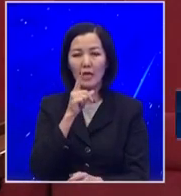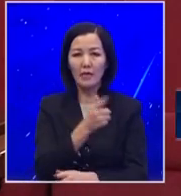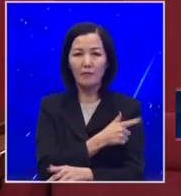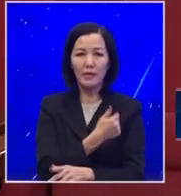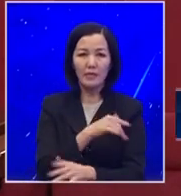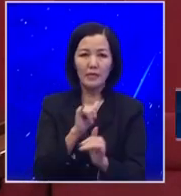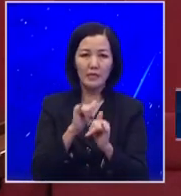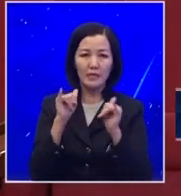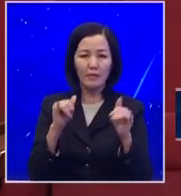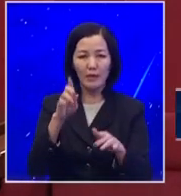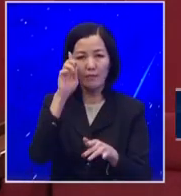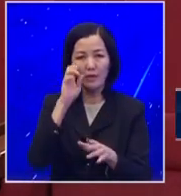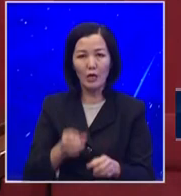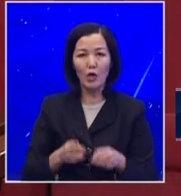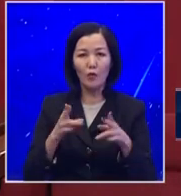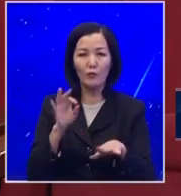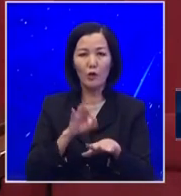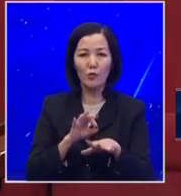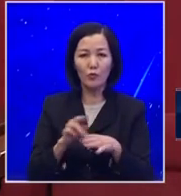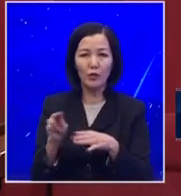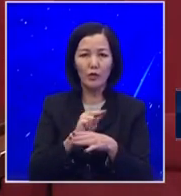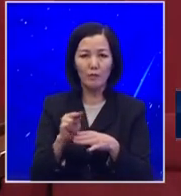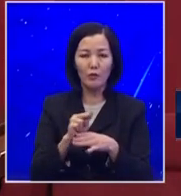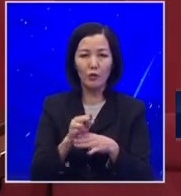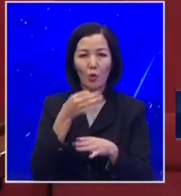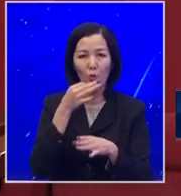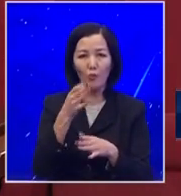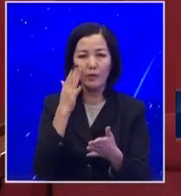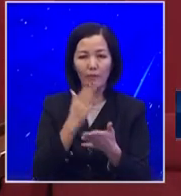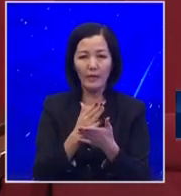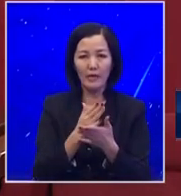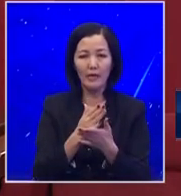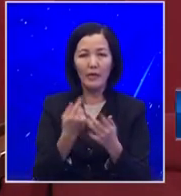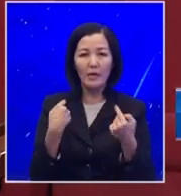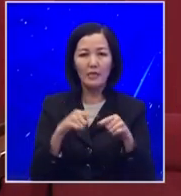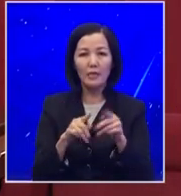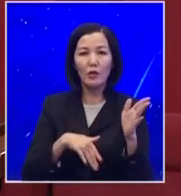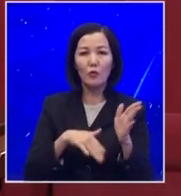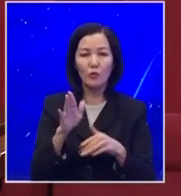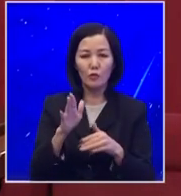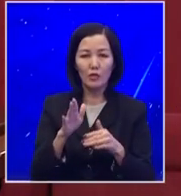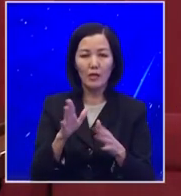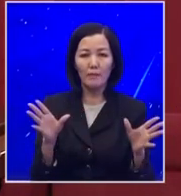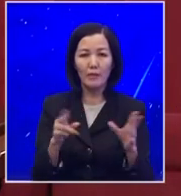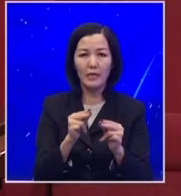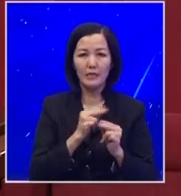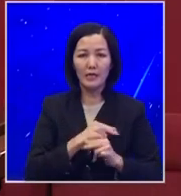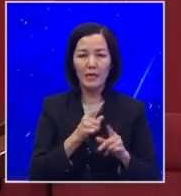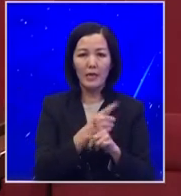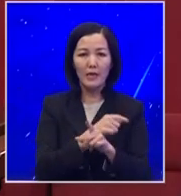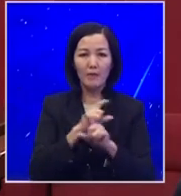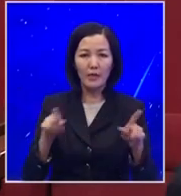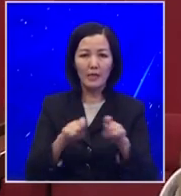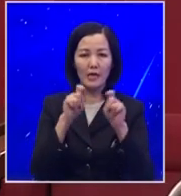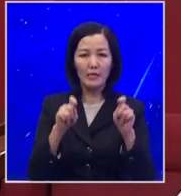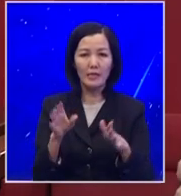дамыған мемлекет. Қауіпті ауруларды да емдеуде іс тәжірибелеріңіз мол, технологияларыңыз озық. Бірлесіп емхан ашсақ, халыққа